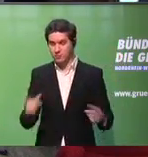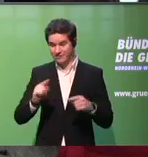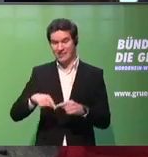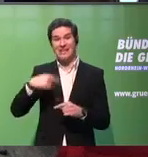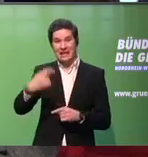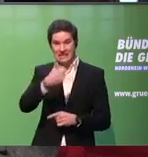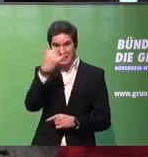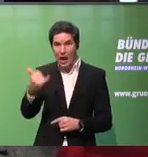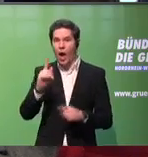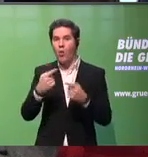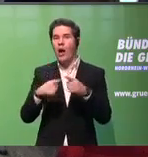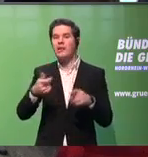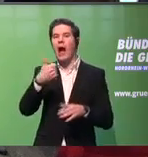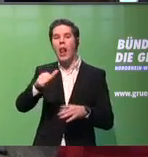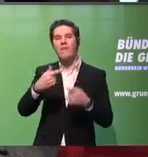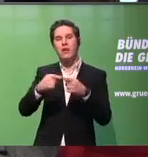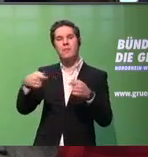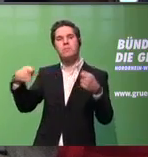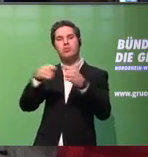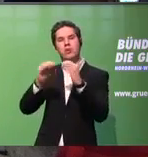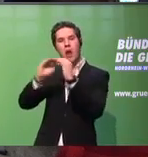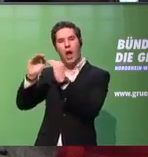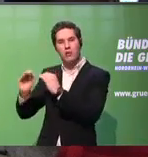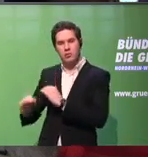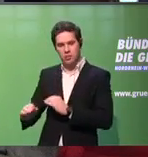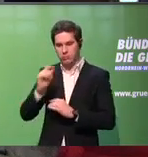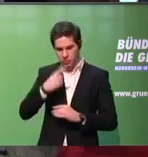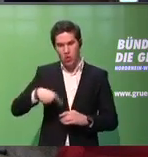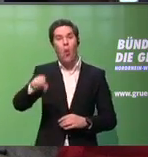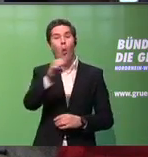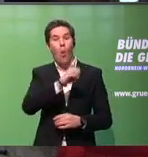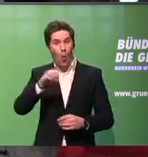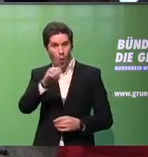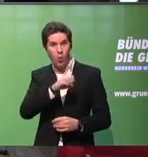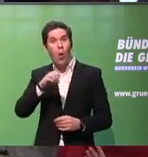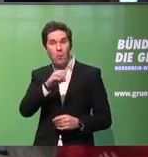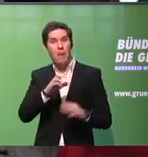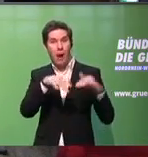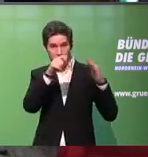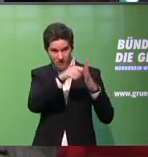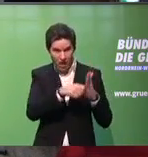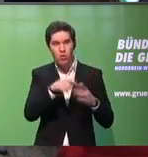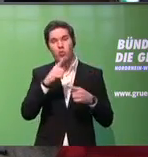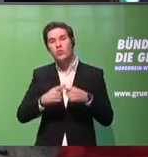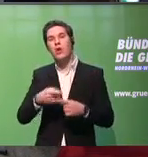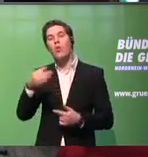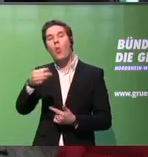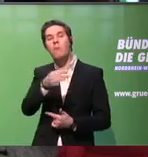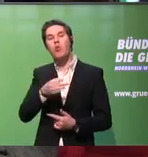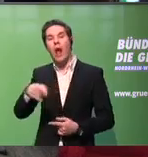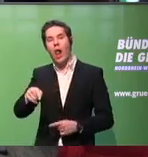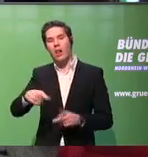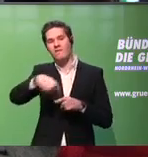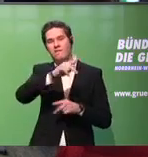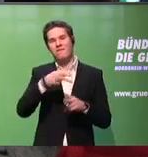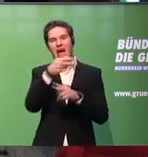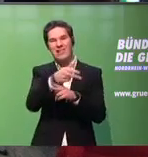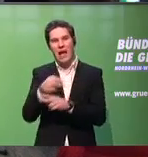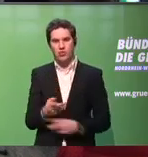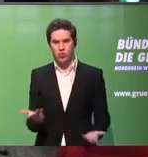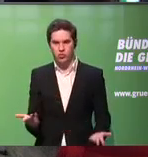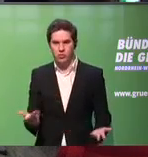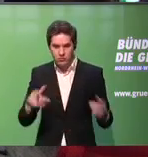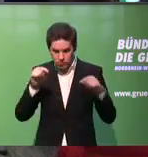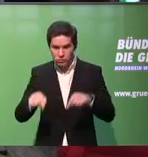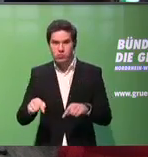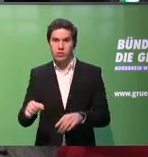11 Bundesländern insgesamt, gemeinsam mit dem Europäischen Parlament auch die kommunalen Vertretungen. Und dass Europa starken Einfluss auf die